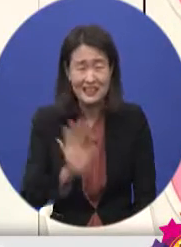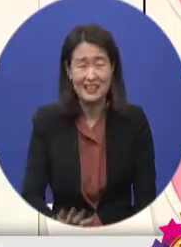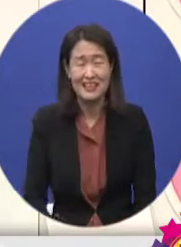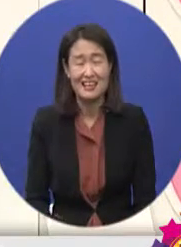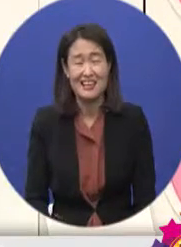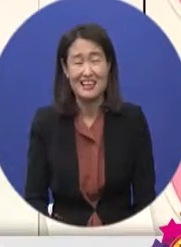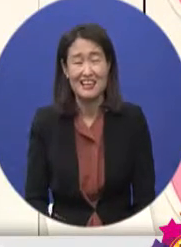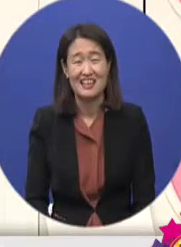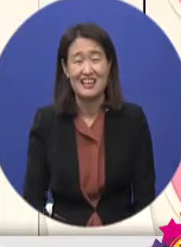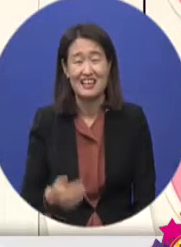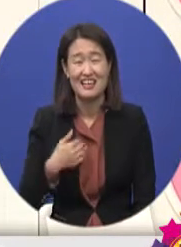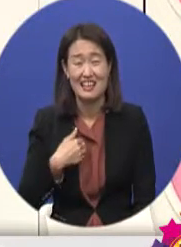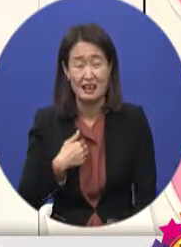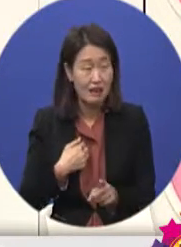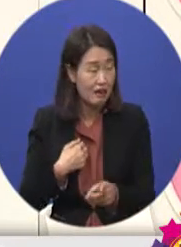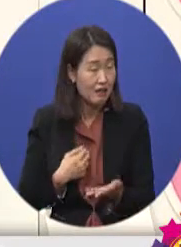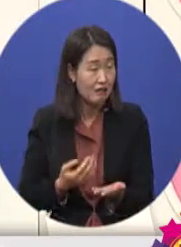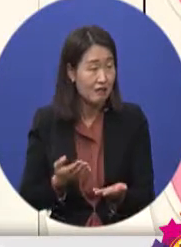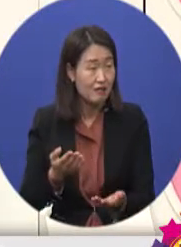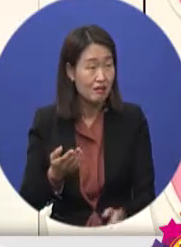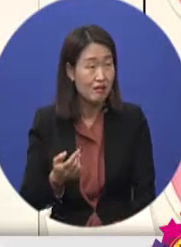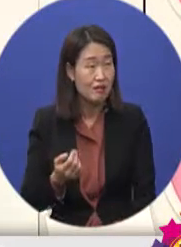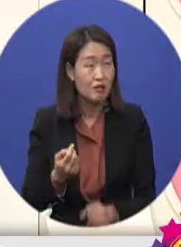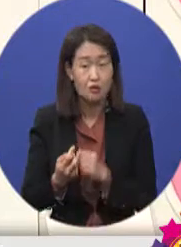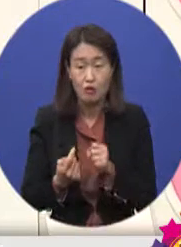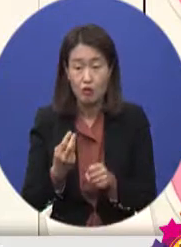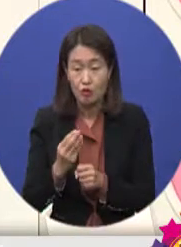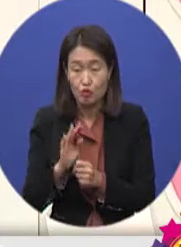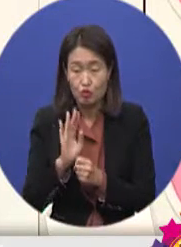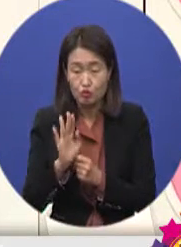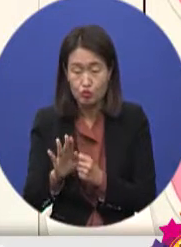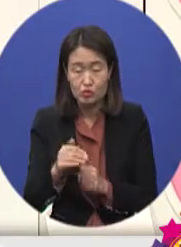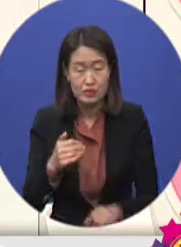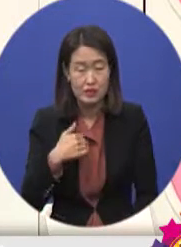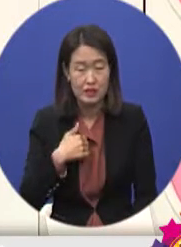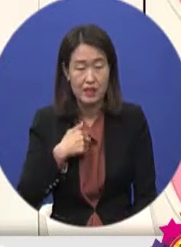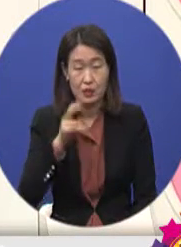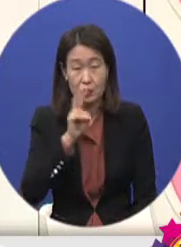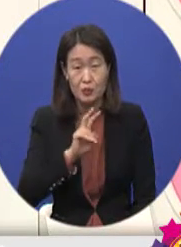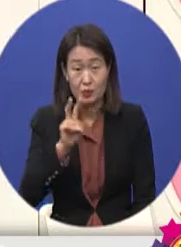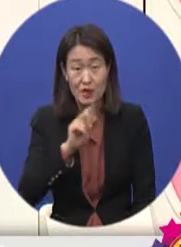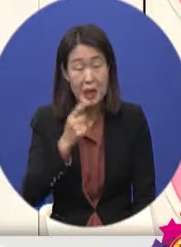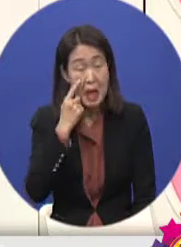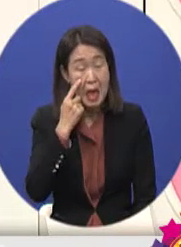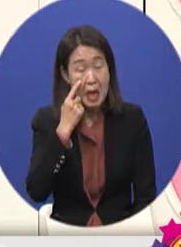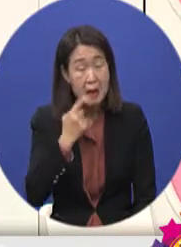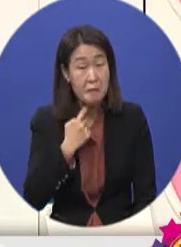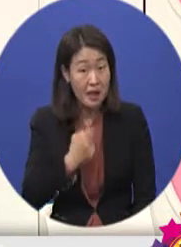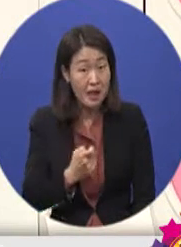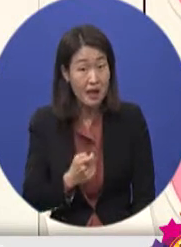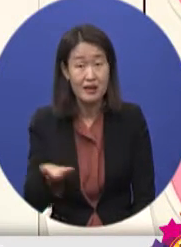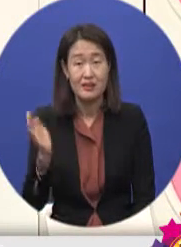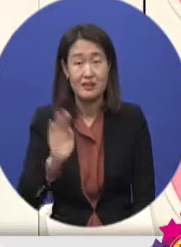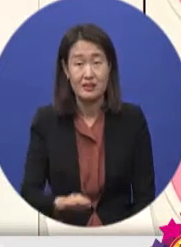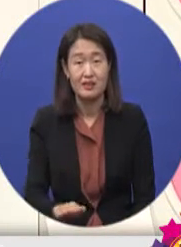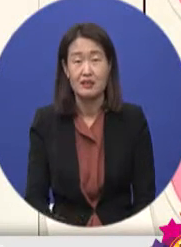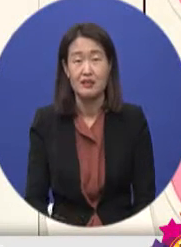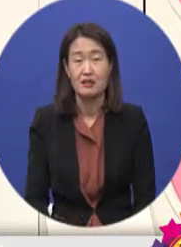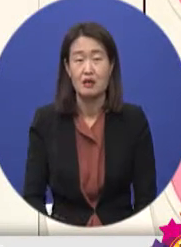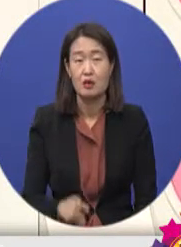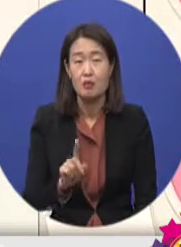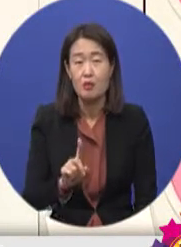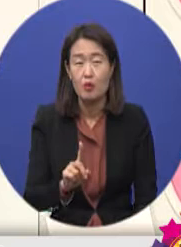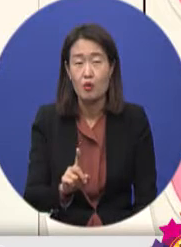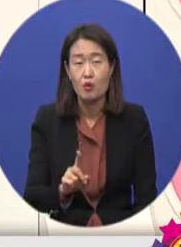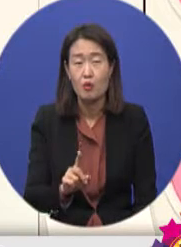처음에 몇 년 되었을 때 몇 년 되었네 지금. 근데 내가 그 노래를 했었거든. 예. 했는데 그 씨신가